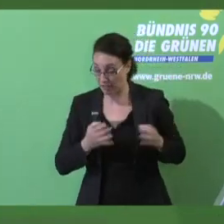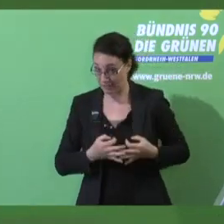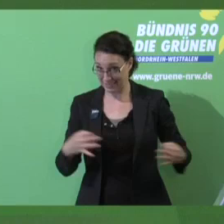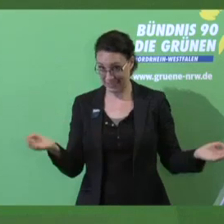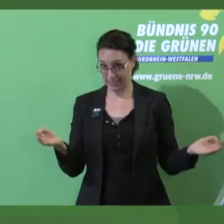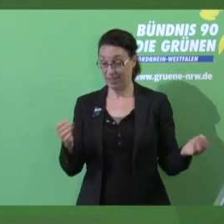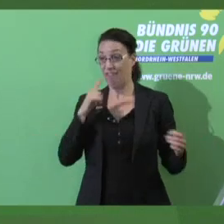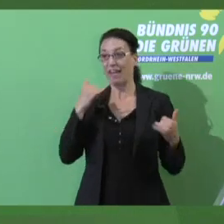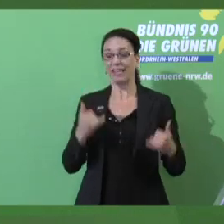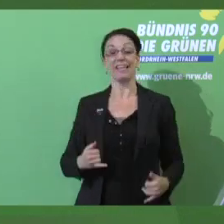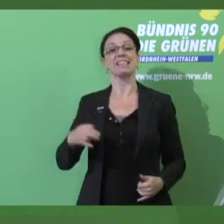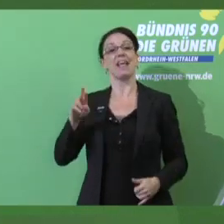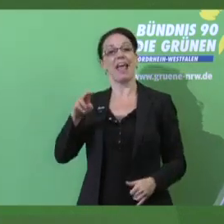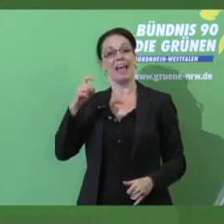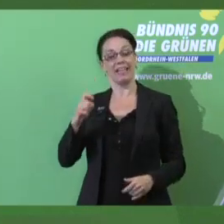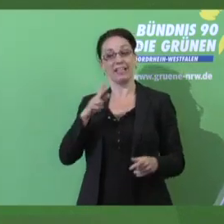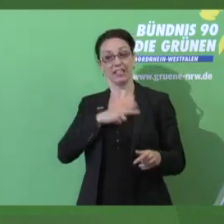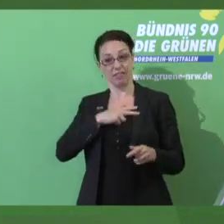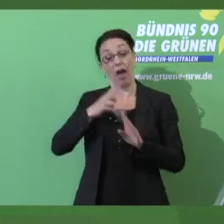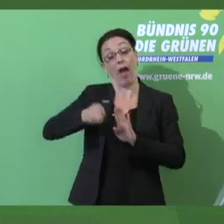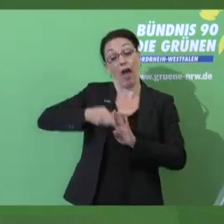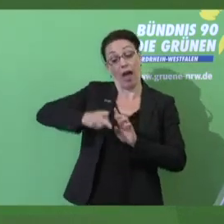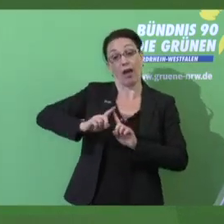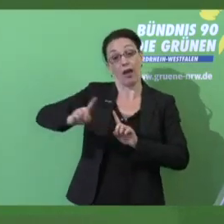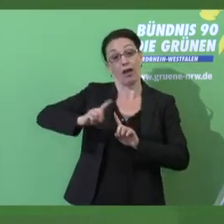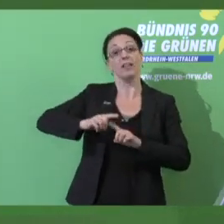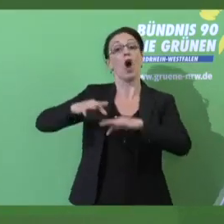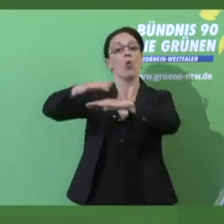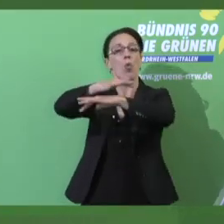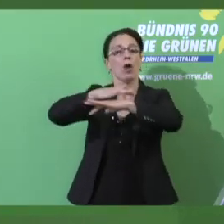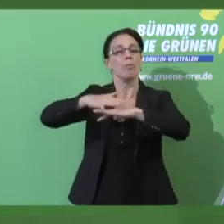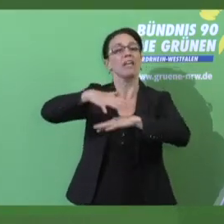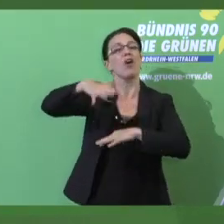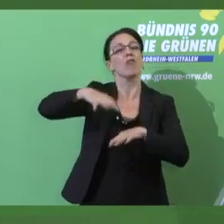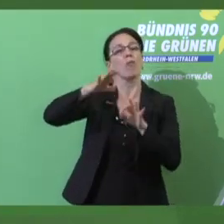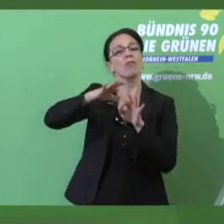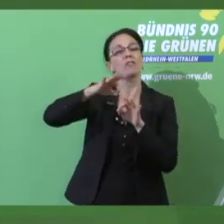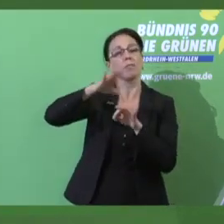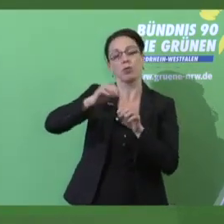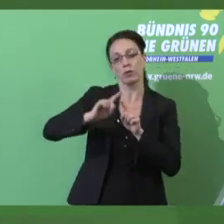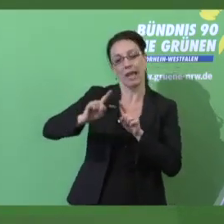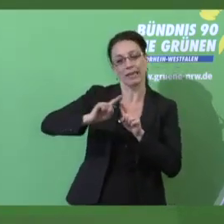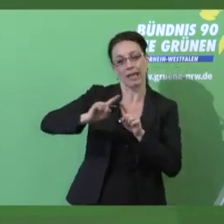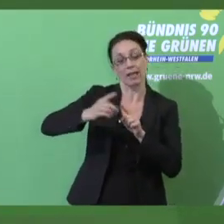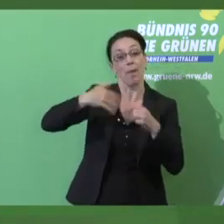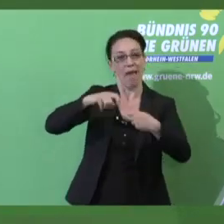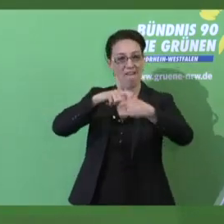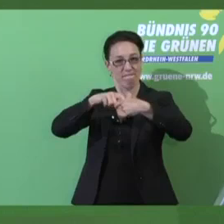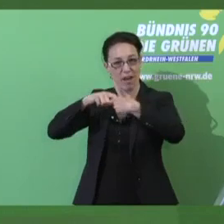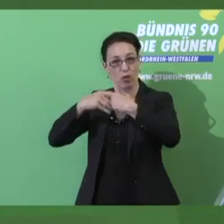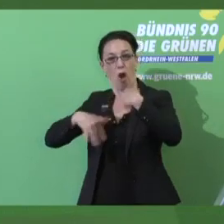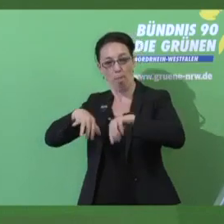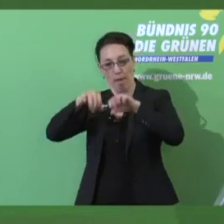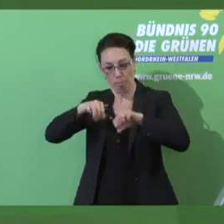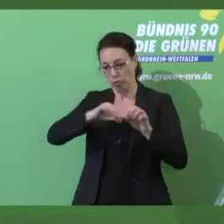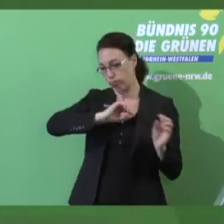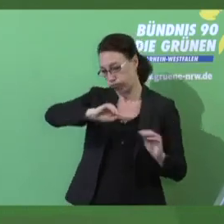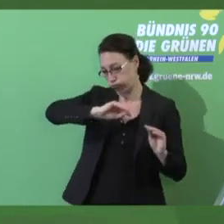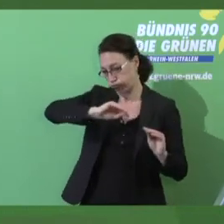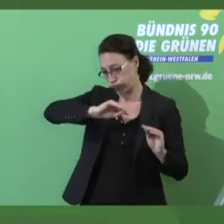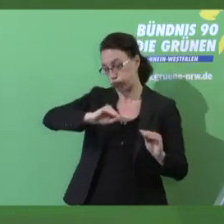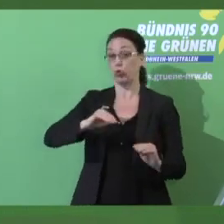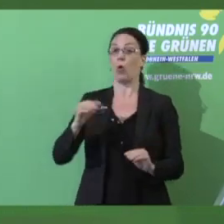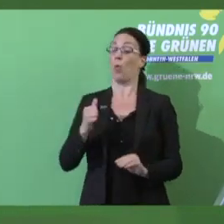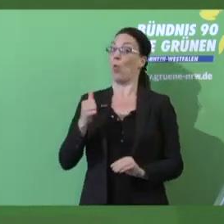auf die Schiene gebracht wird, dass wir einen 15-Minuten-Takt im Ruhrgebiet bekommen, dass wir mehr Waggons bekommen, dass wir mehr Kapazitäten bekommen, dann wäre das ein